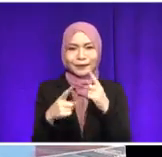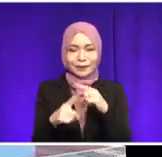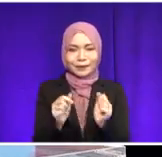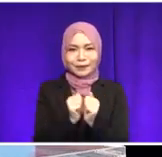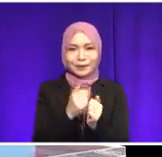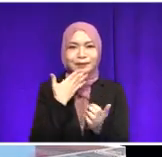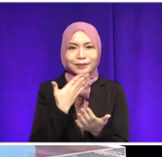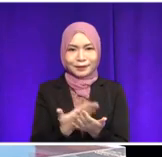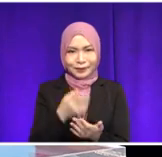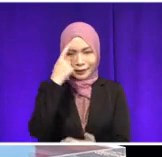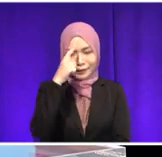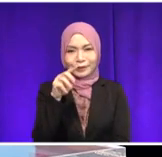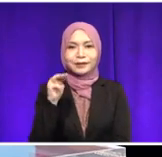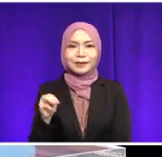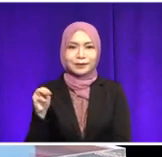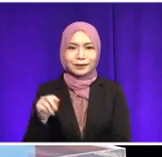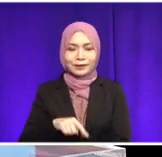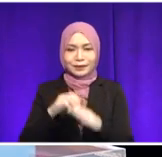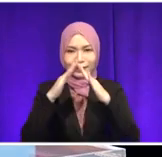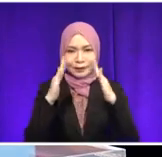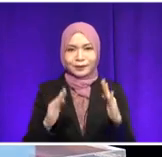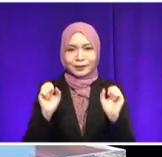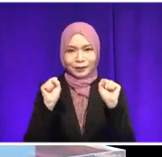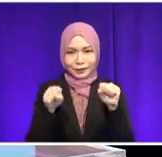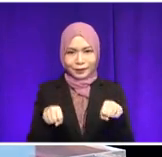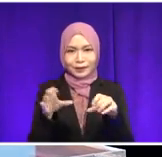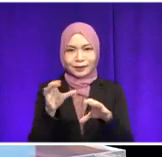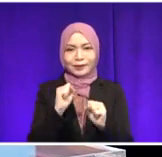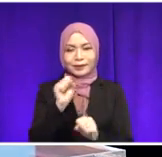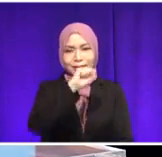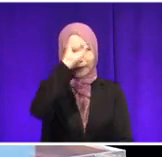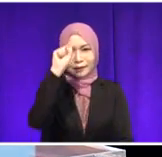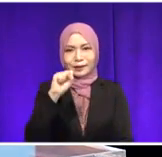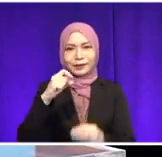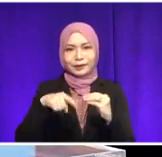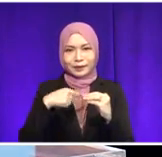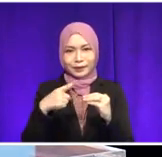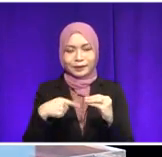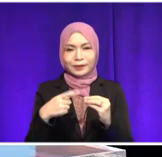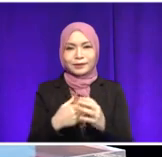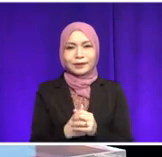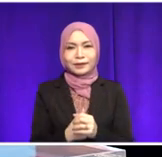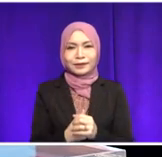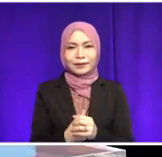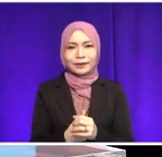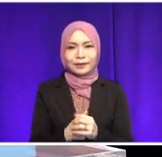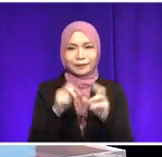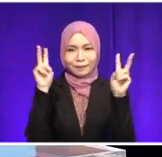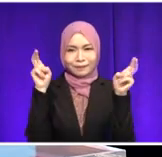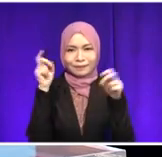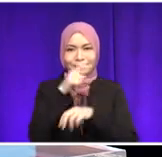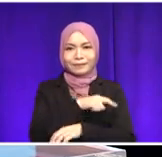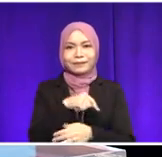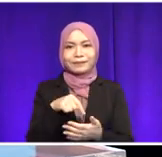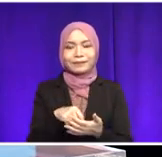murid-muridku di rumah boleh juga dapatkan soal-soalan tentang pengukuhan dalam foto